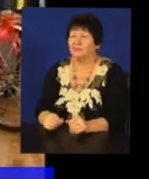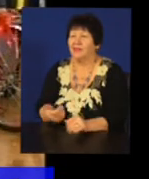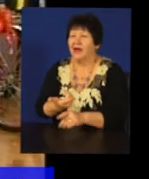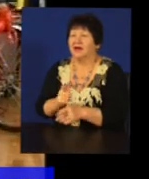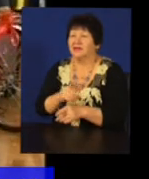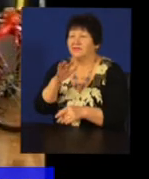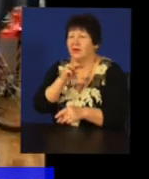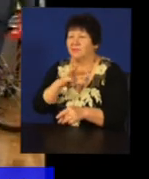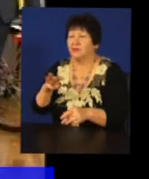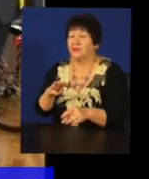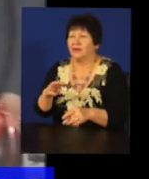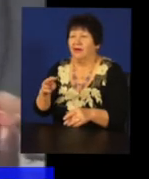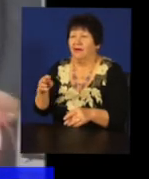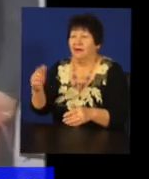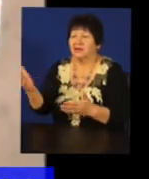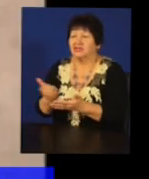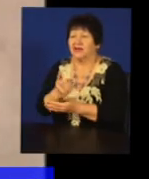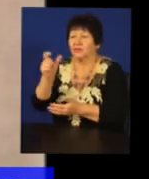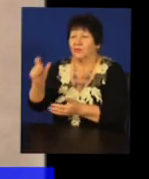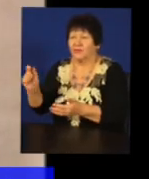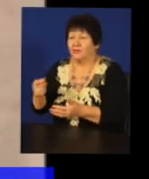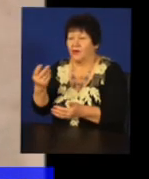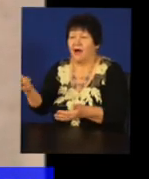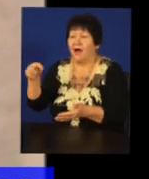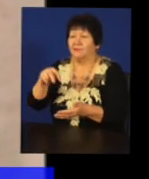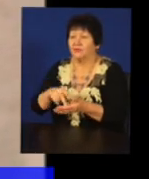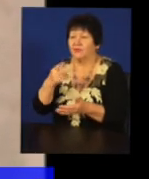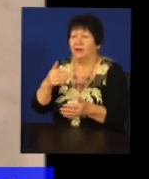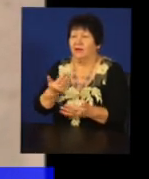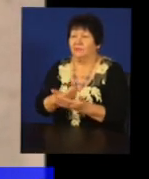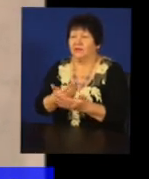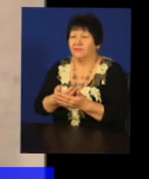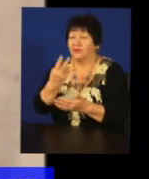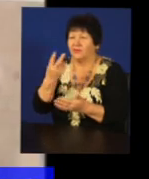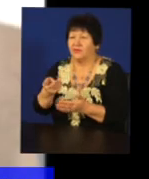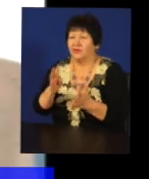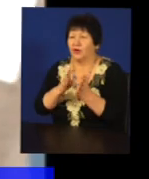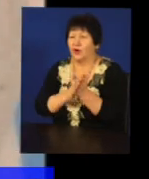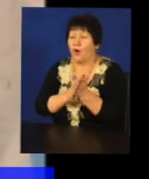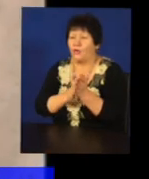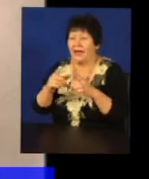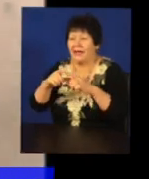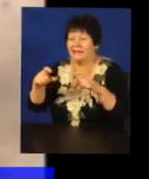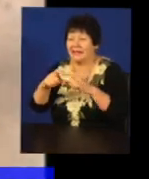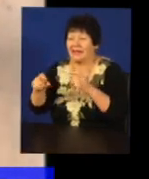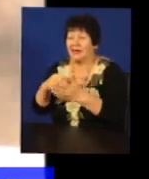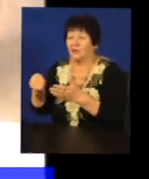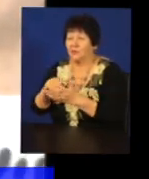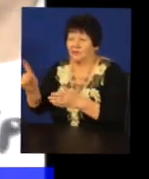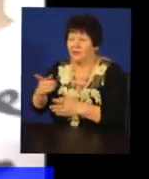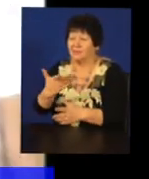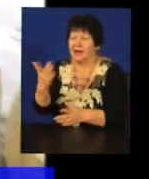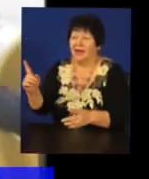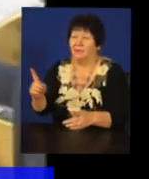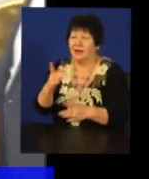câteva minute, câștigătorul a și apărut în fața telespectatorilor. Potrivit dumnealui, el a avut 9 etichete în concurs și pentru prima dată în